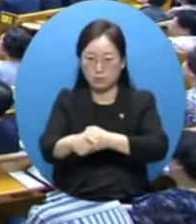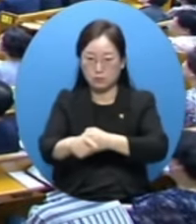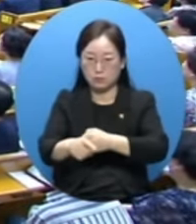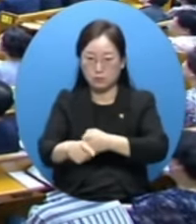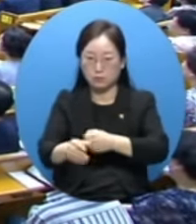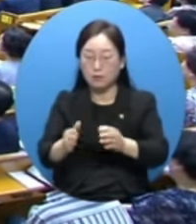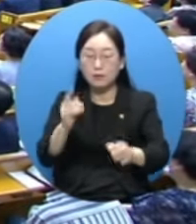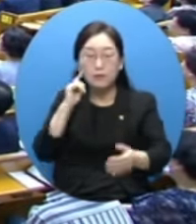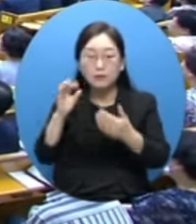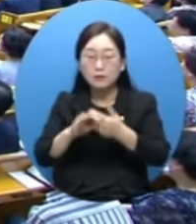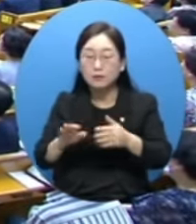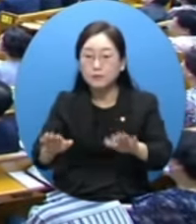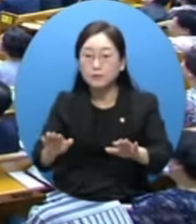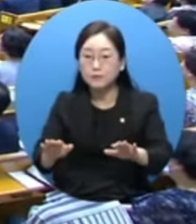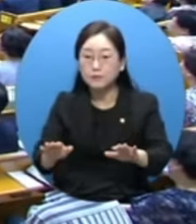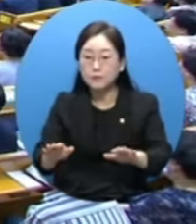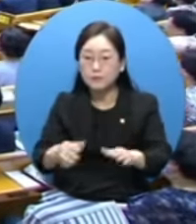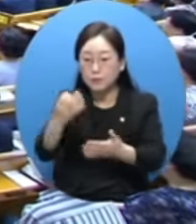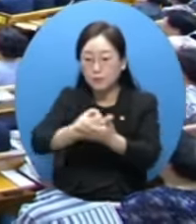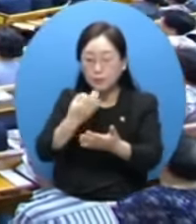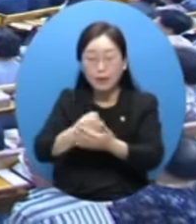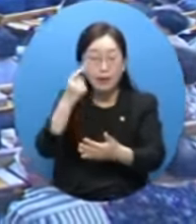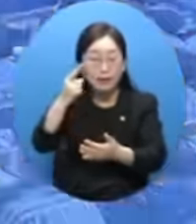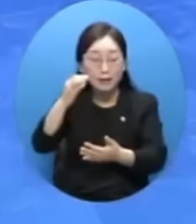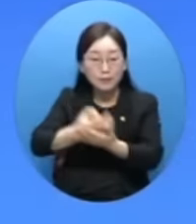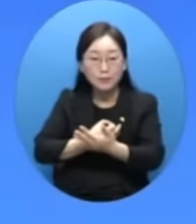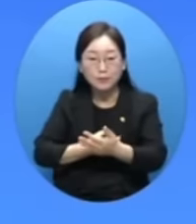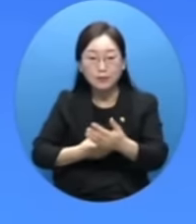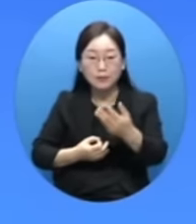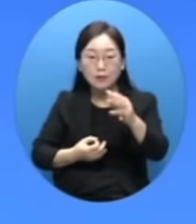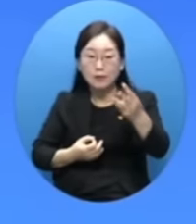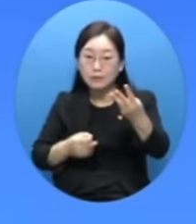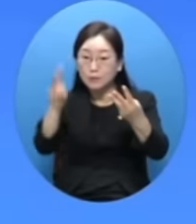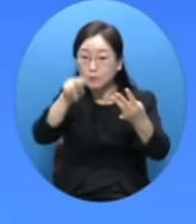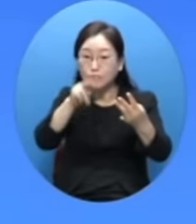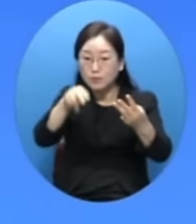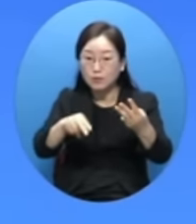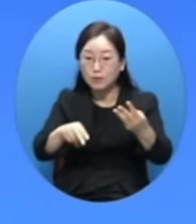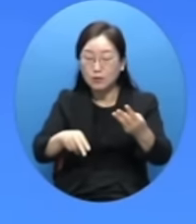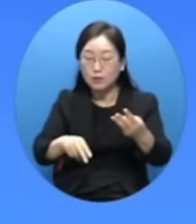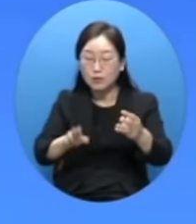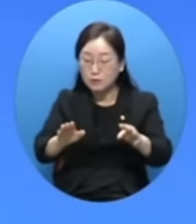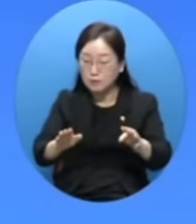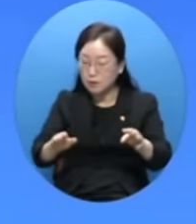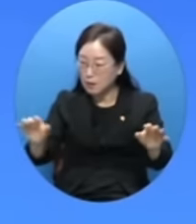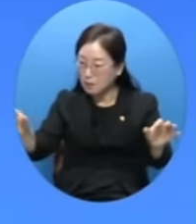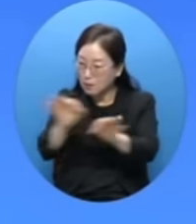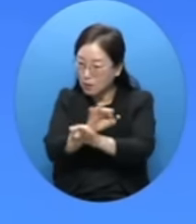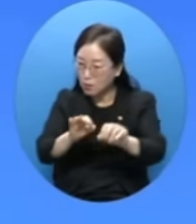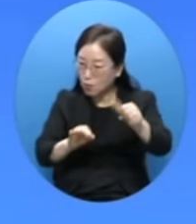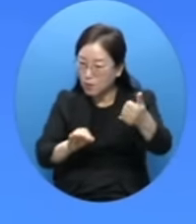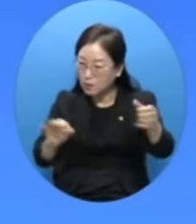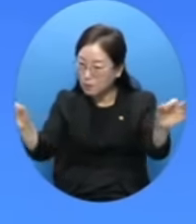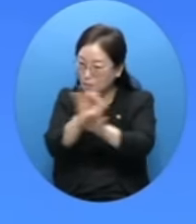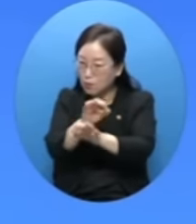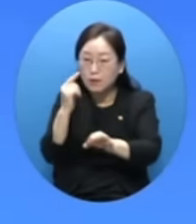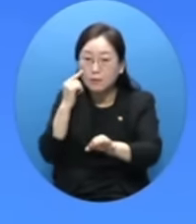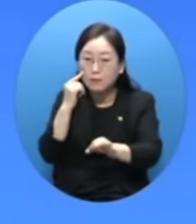지금 수입이 있다고 하면 한 1억 6천만 원 정도 되는 거금을 저들 위해서 보낸 것입니다.